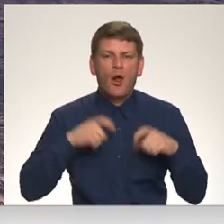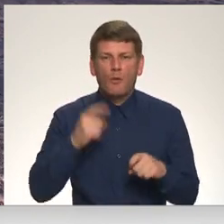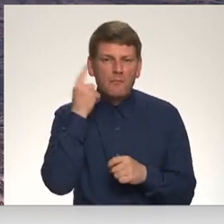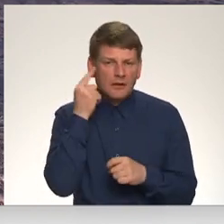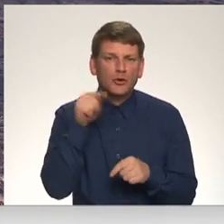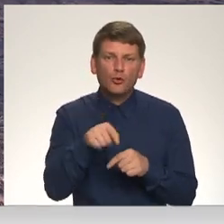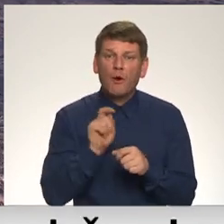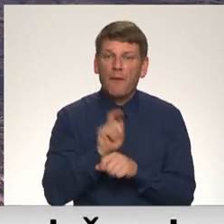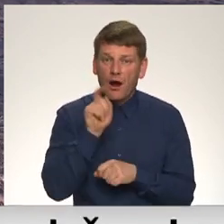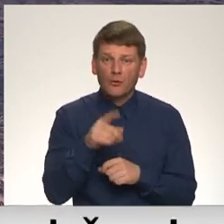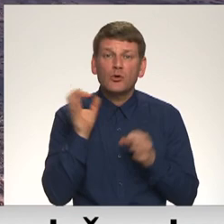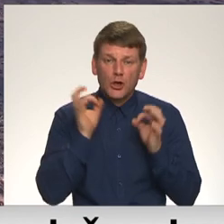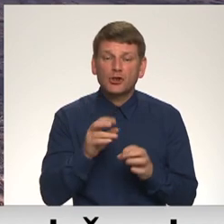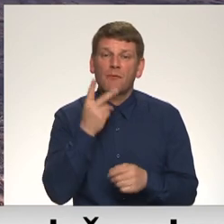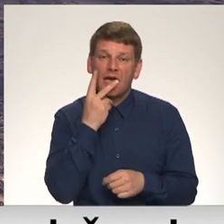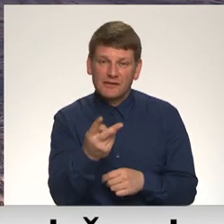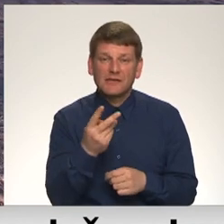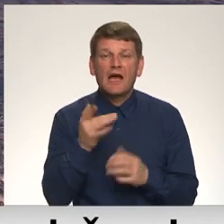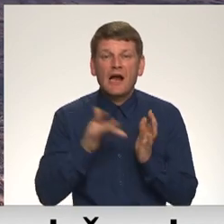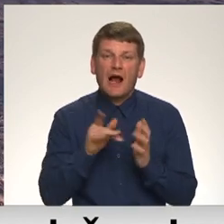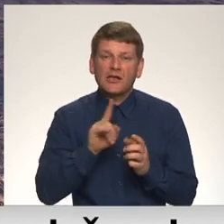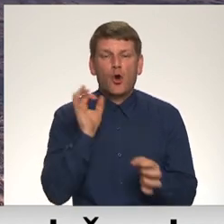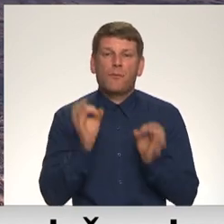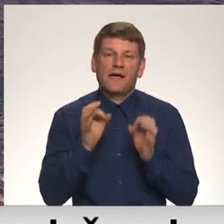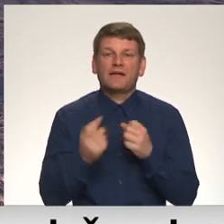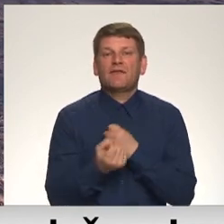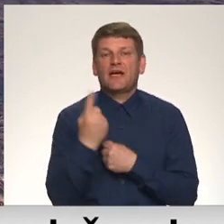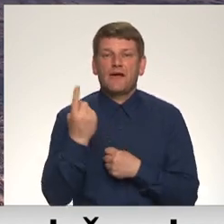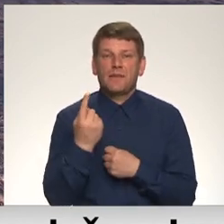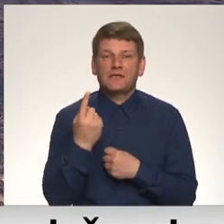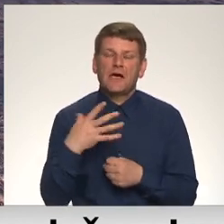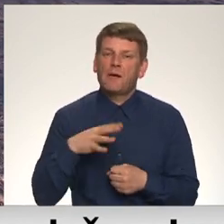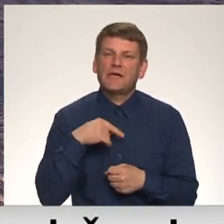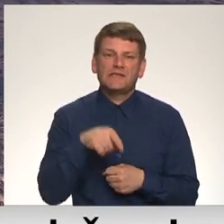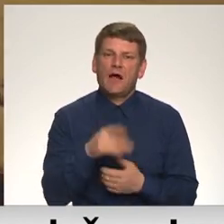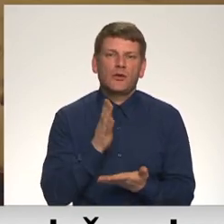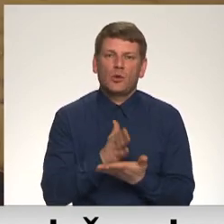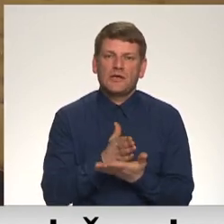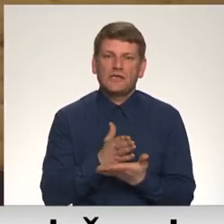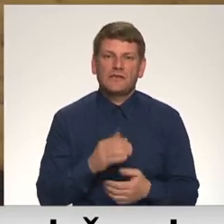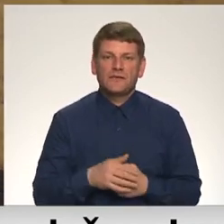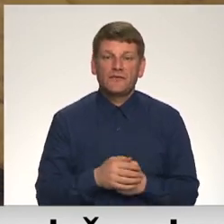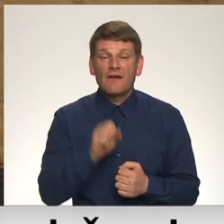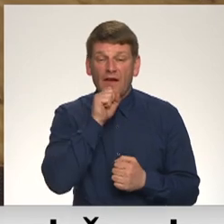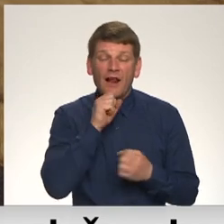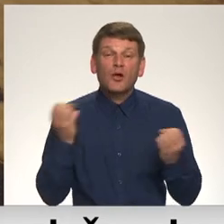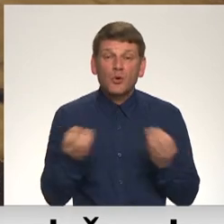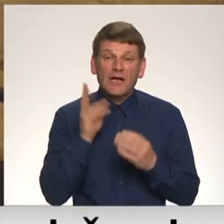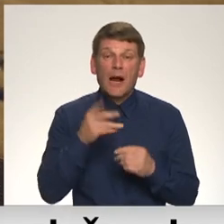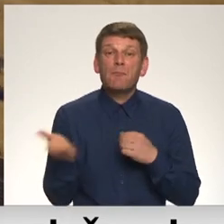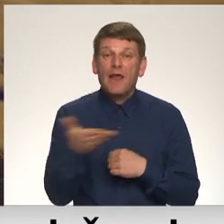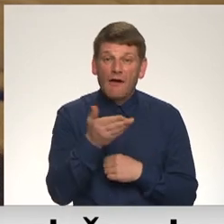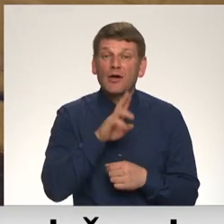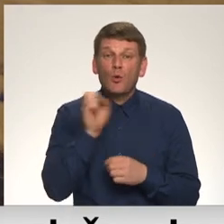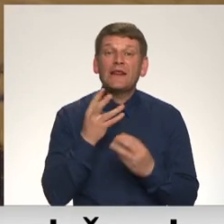to pārkāpt, un tik tiešām ir jāskatās, kāda ir tie objektīvie iemesli, kāpēc tas tā ir noticies. Vēlāk noskaidrojas, ka pļāvējs